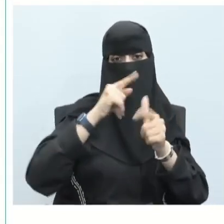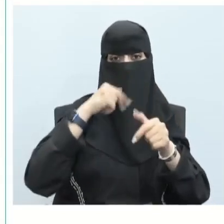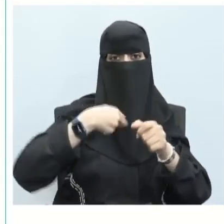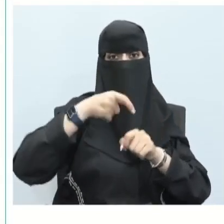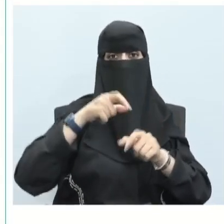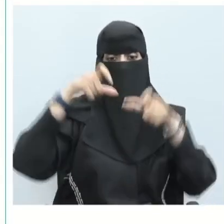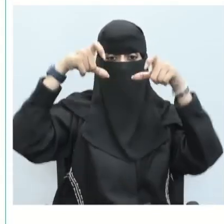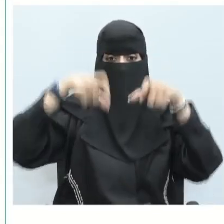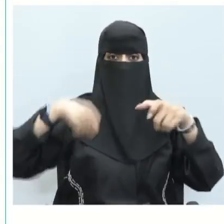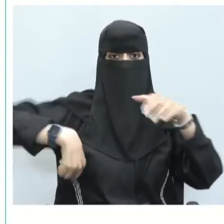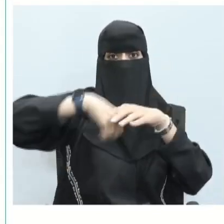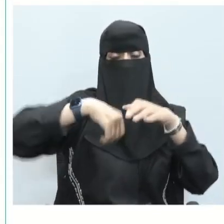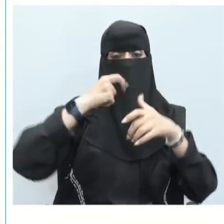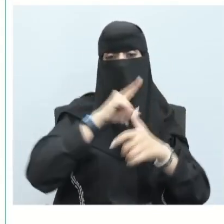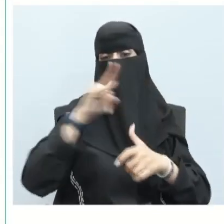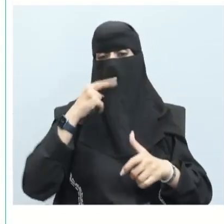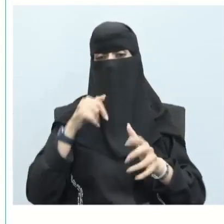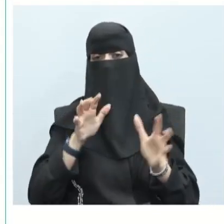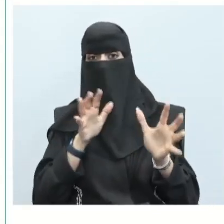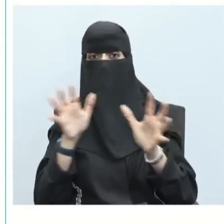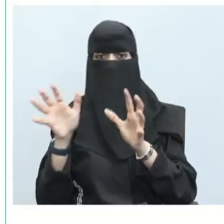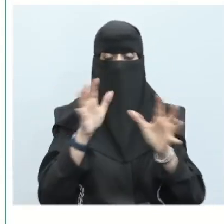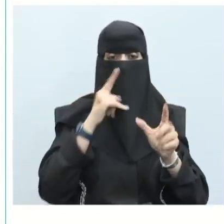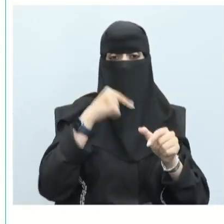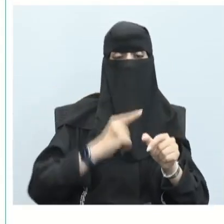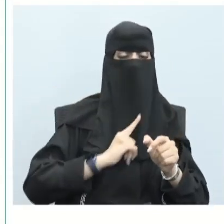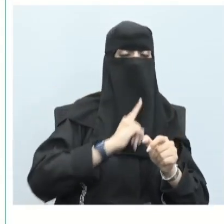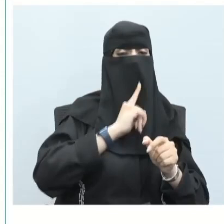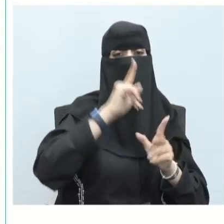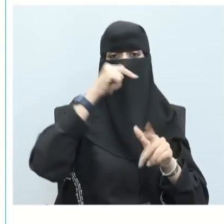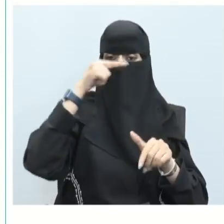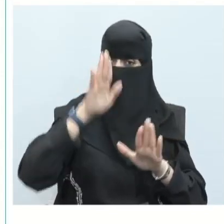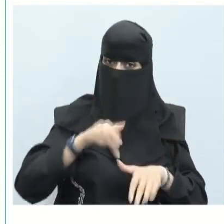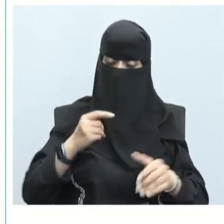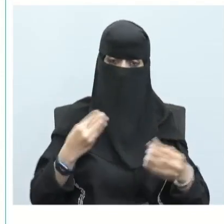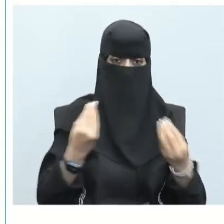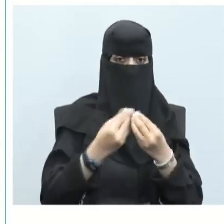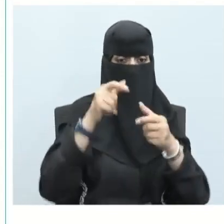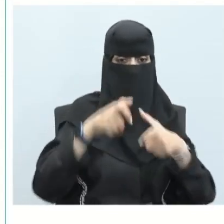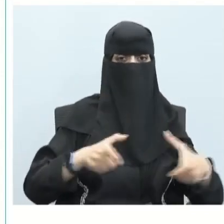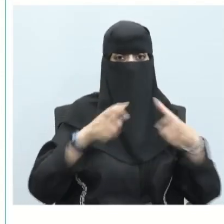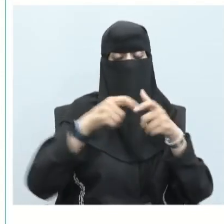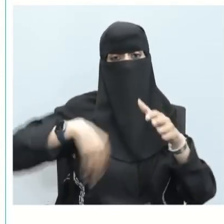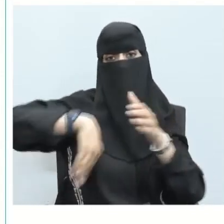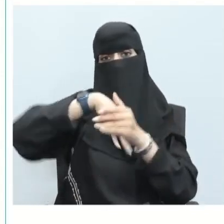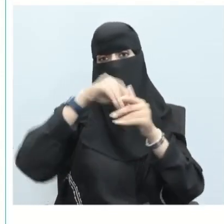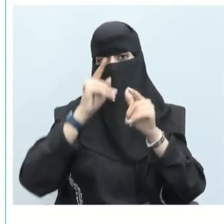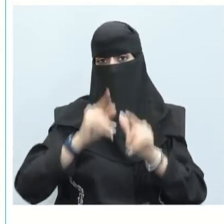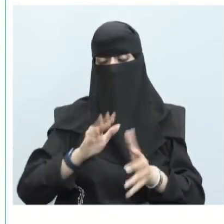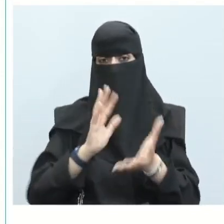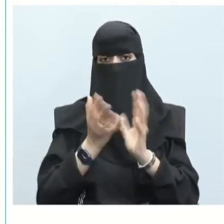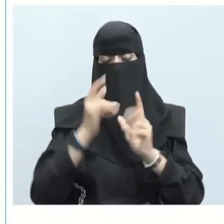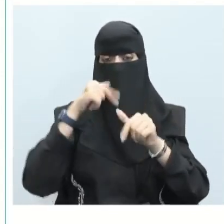الاهداف وهو يكره حراسه المرمى لكنه يستحق الانضمام الى فريق كره القدم